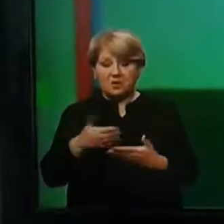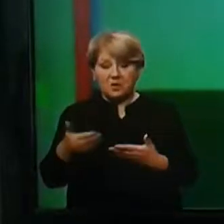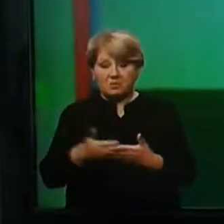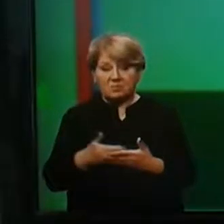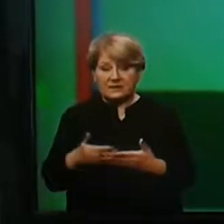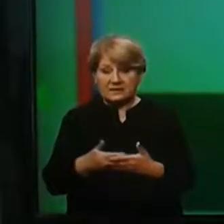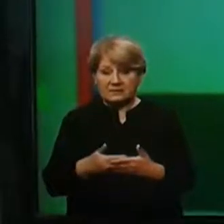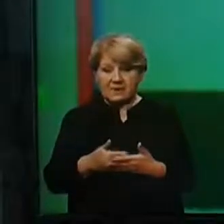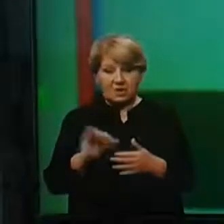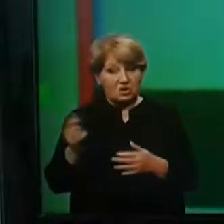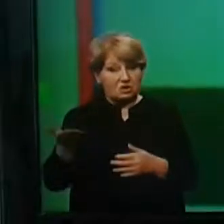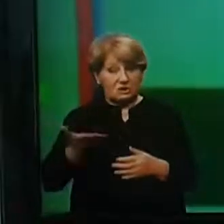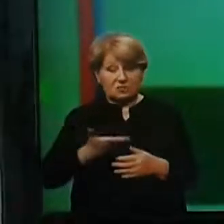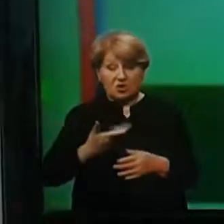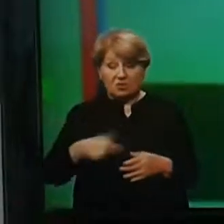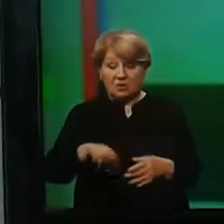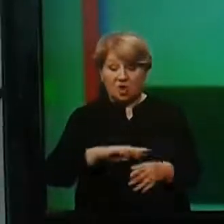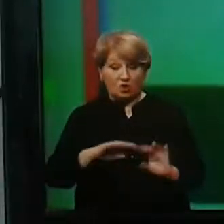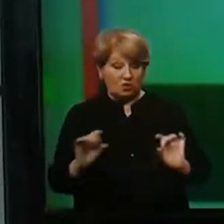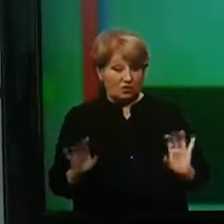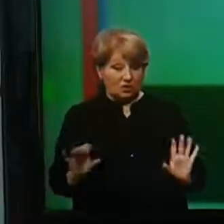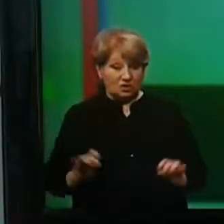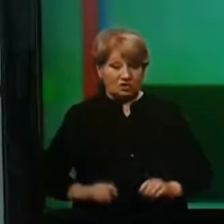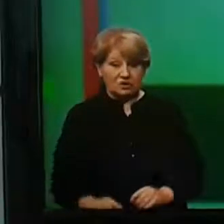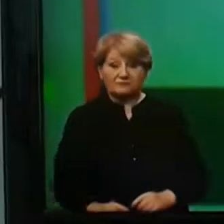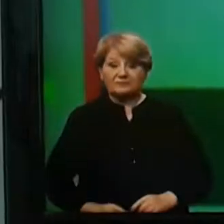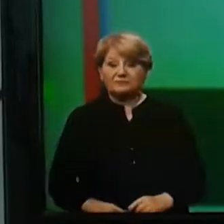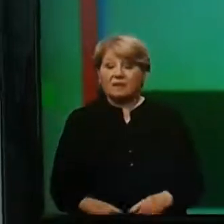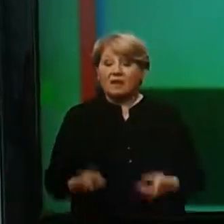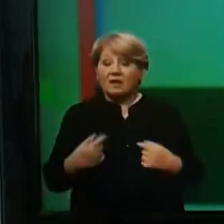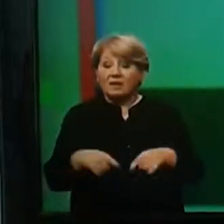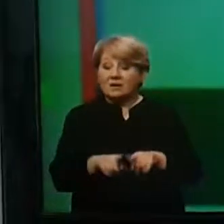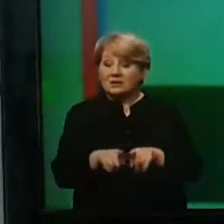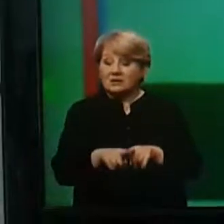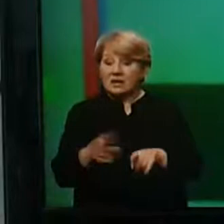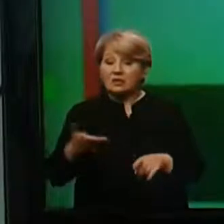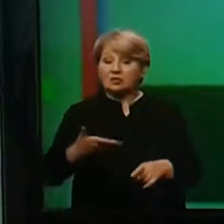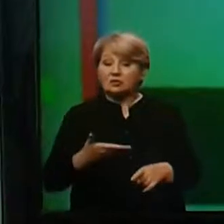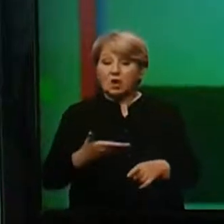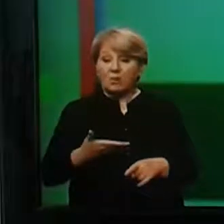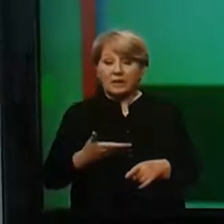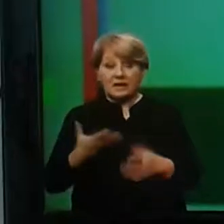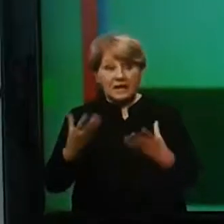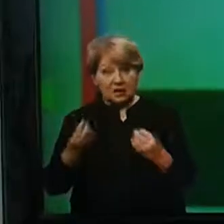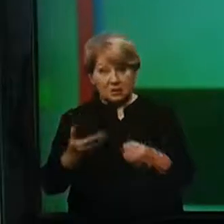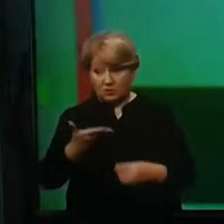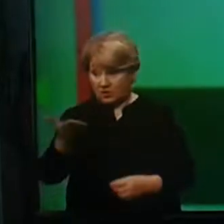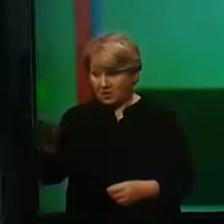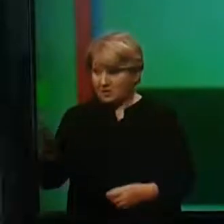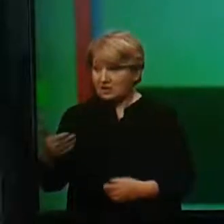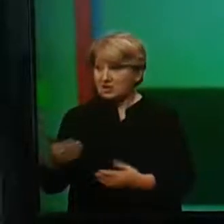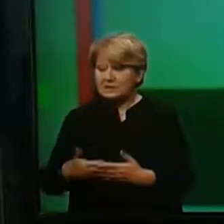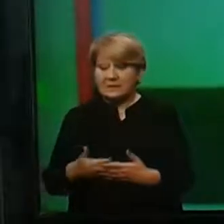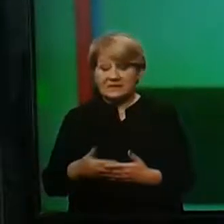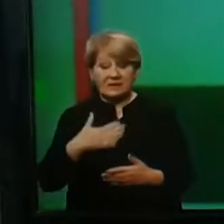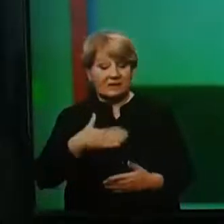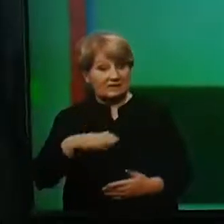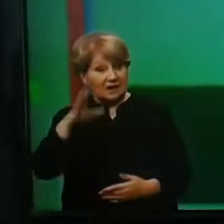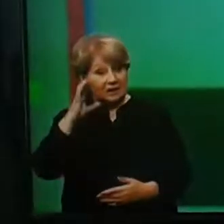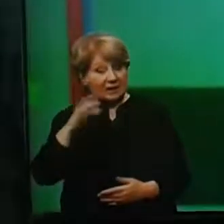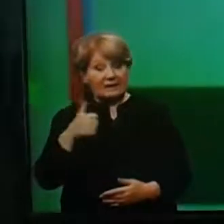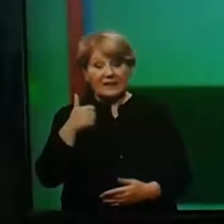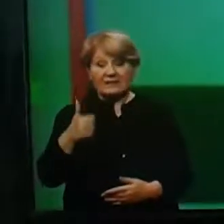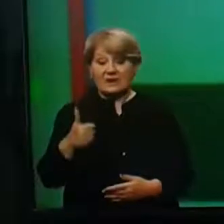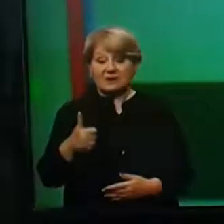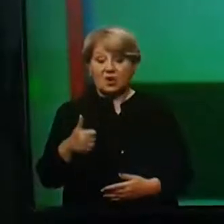pisama, međutim još nismo dobili odgovore na njih, ali isto tako dobila sam jako puno vaših pisama, poštovani gledatelji.